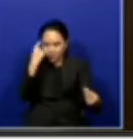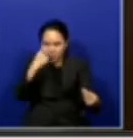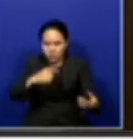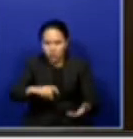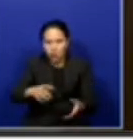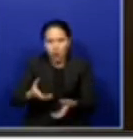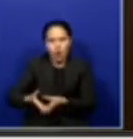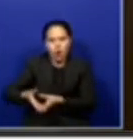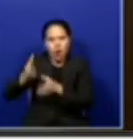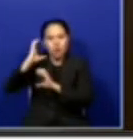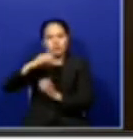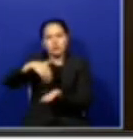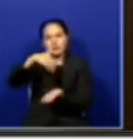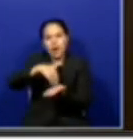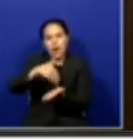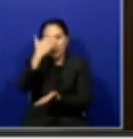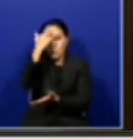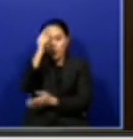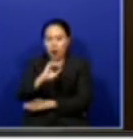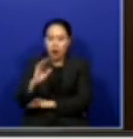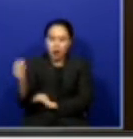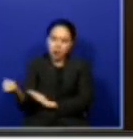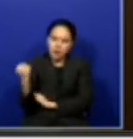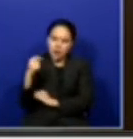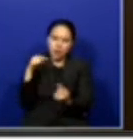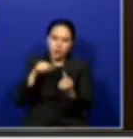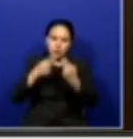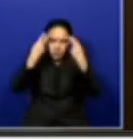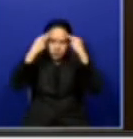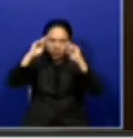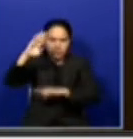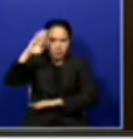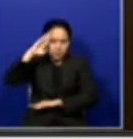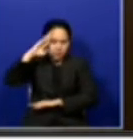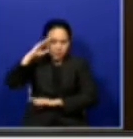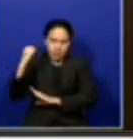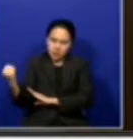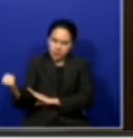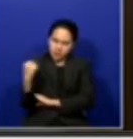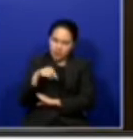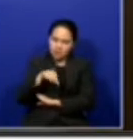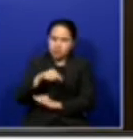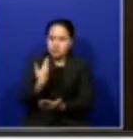าจมันมาอยู่ที่นายกรัฐมนตรีเป็นผู้มีอำนาจในการใช้เงินก้อน